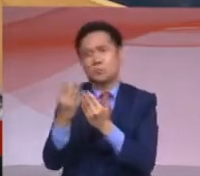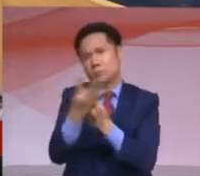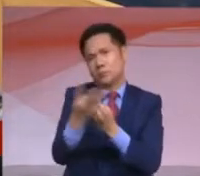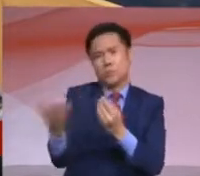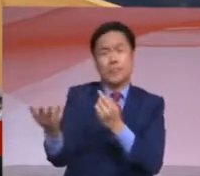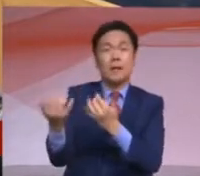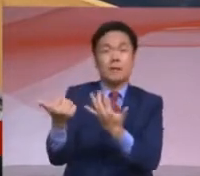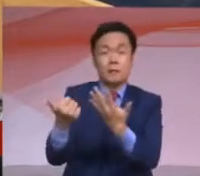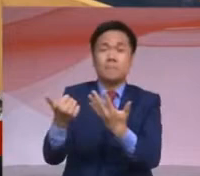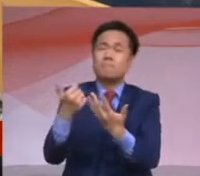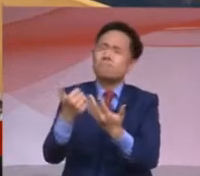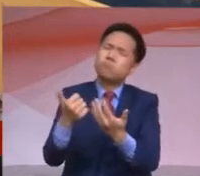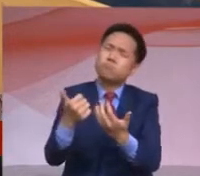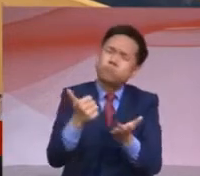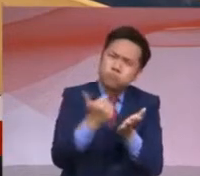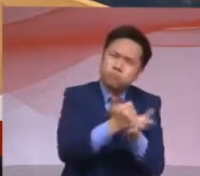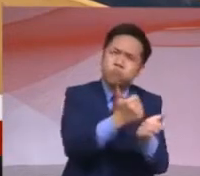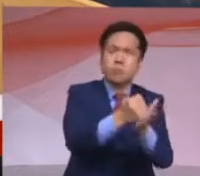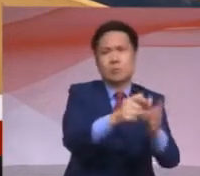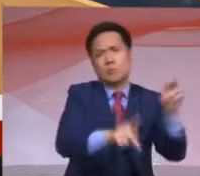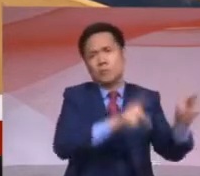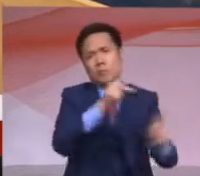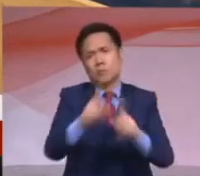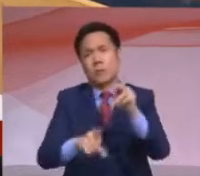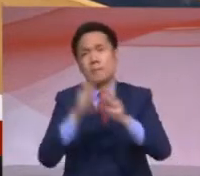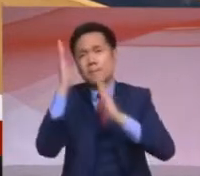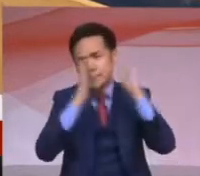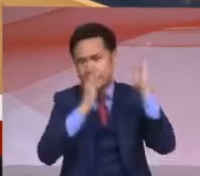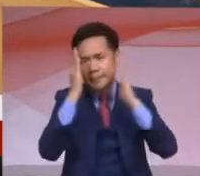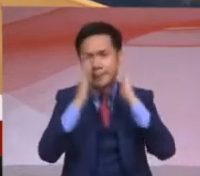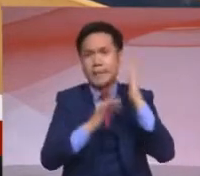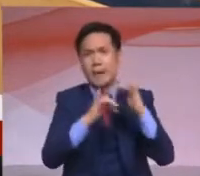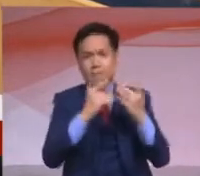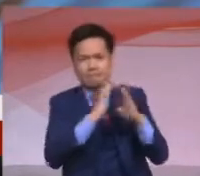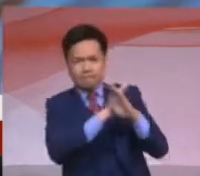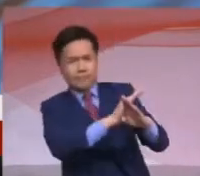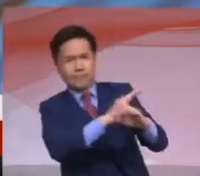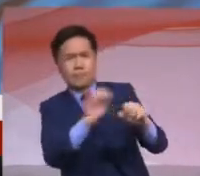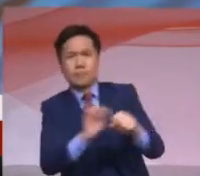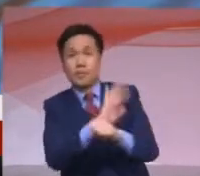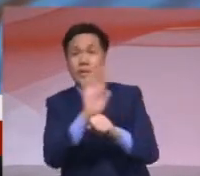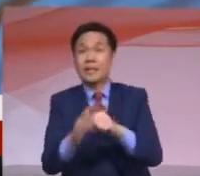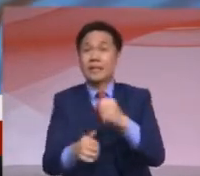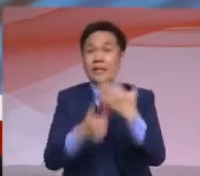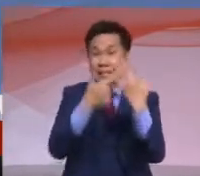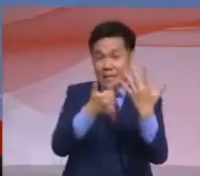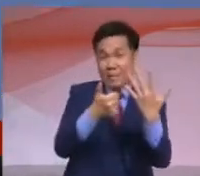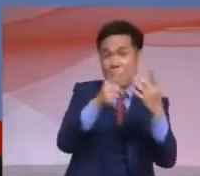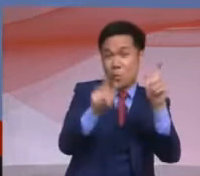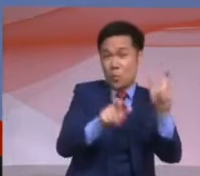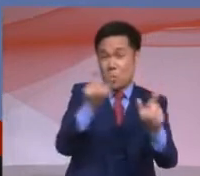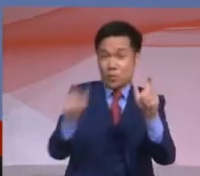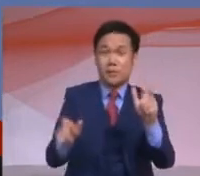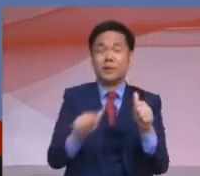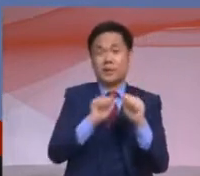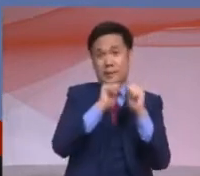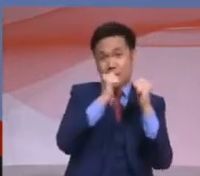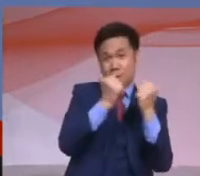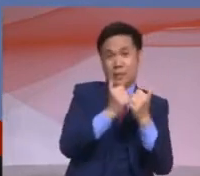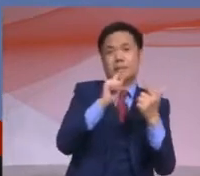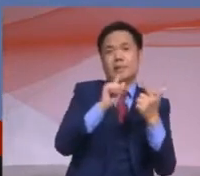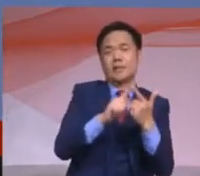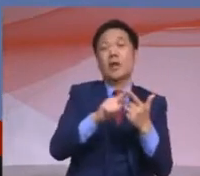mereka membantu masyarakat dalam menghadapi kademik komik 19 penerima Anugerah dicalonkan oleh individu persatuan dan